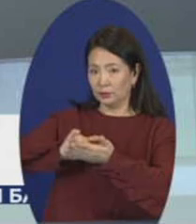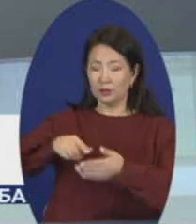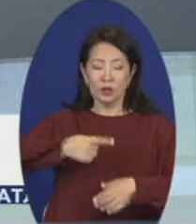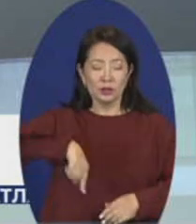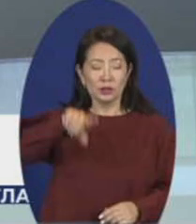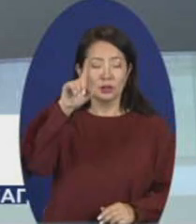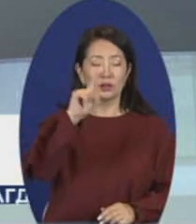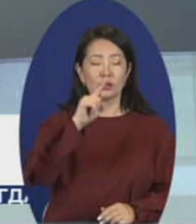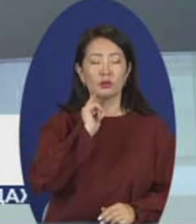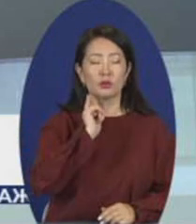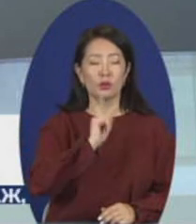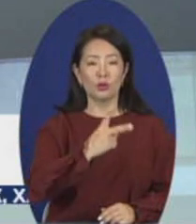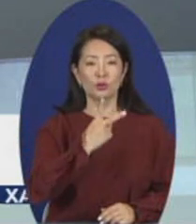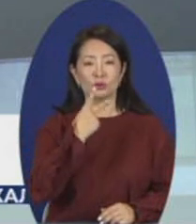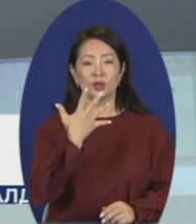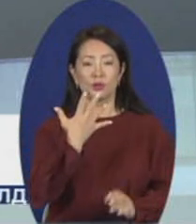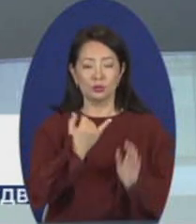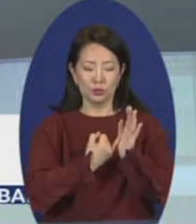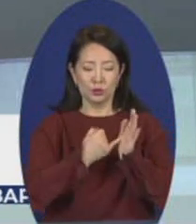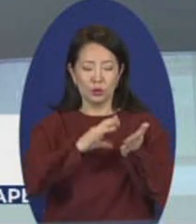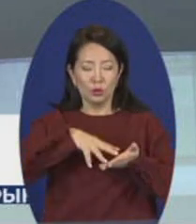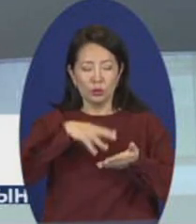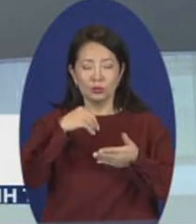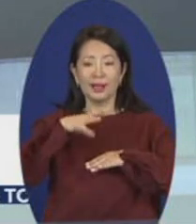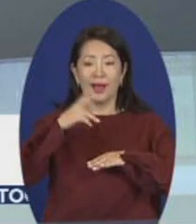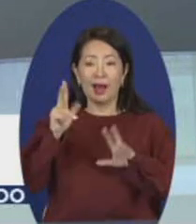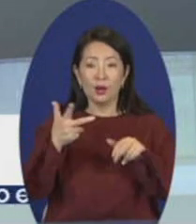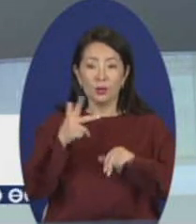оюутан 13 орны ихтэй сургуульд суралцах юм байна.